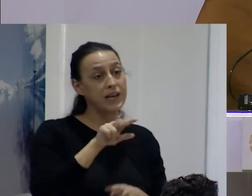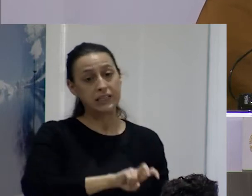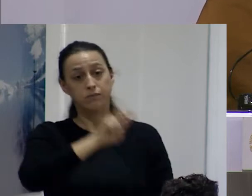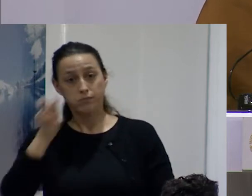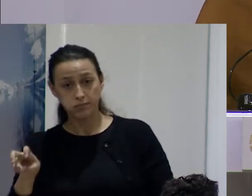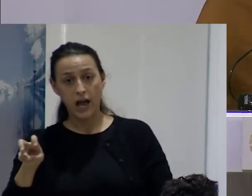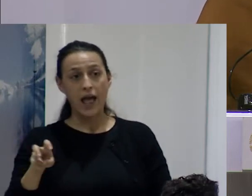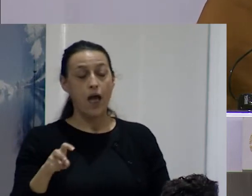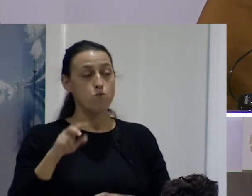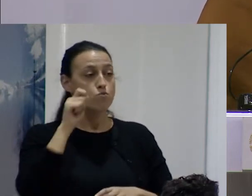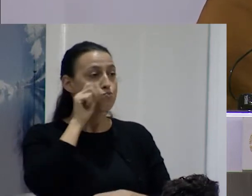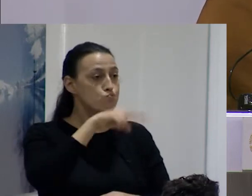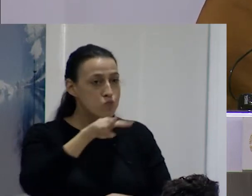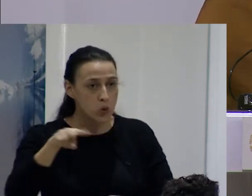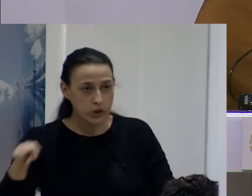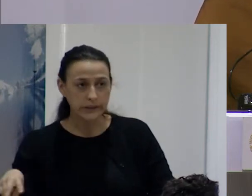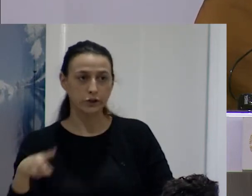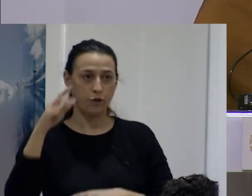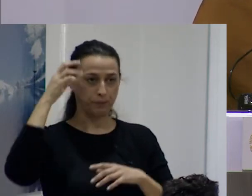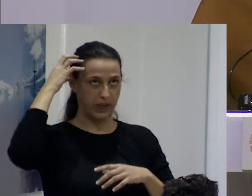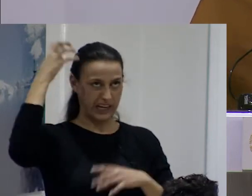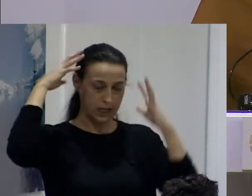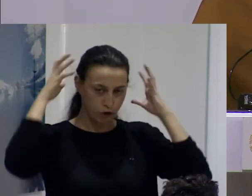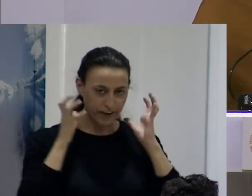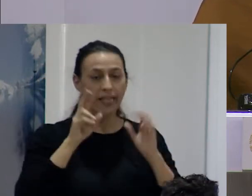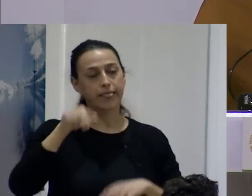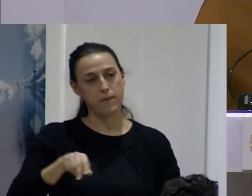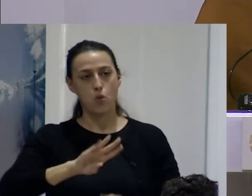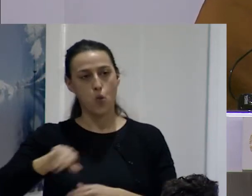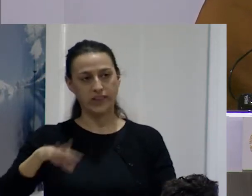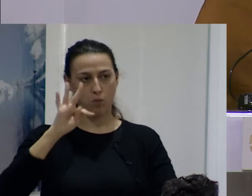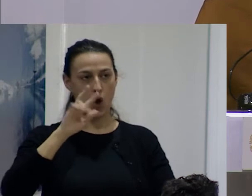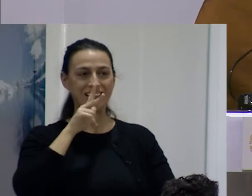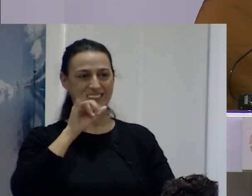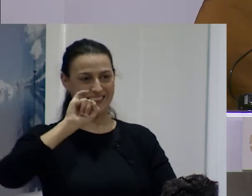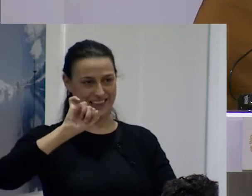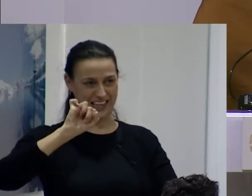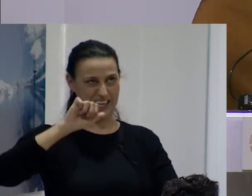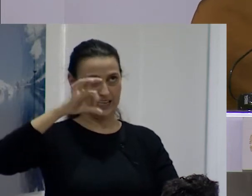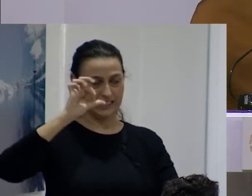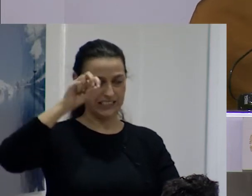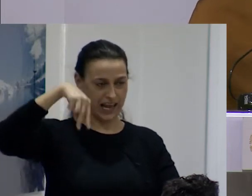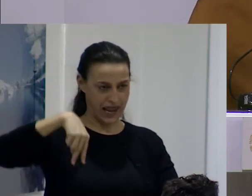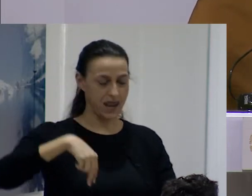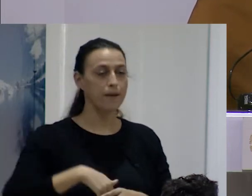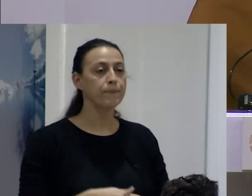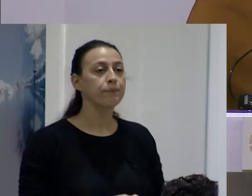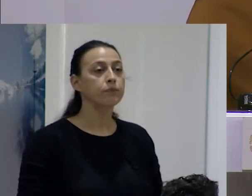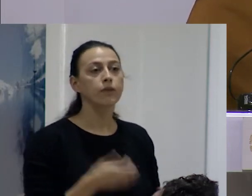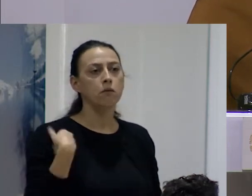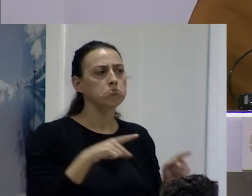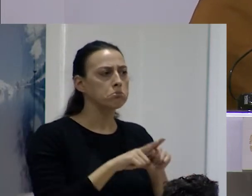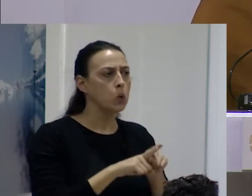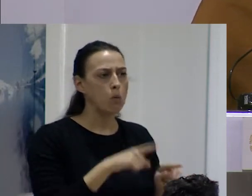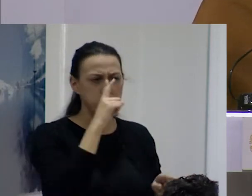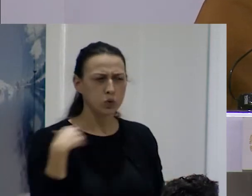Museu Thyssen, del 91 fins al 2005. Pot ser que en aquesta suma d'accions, com a docent, investigador i